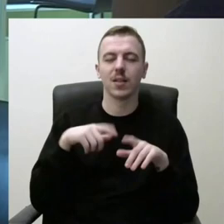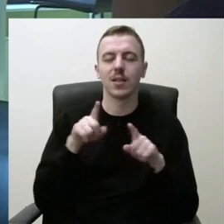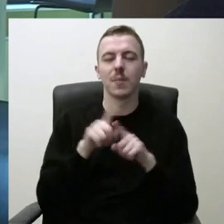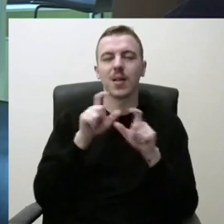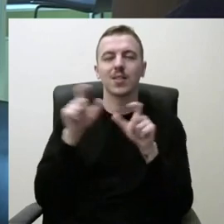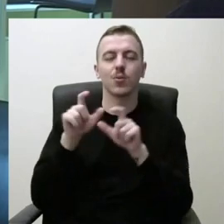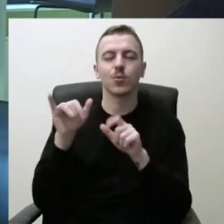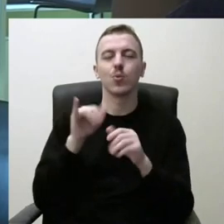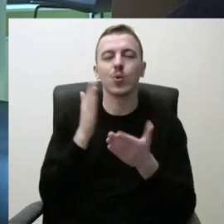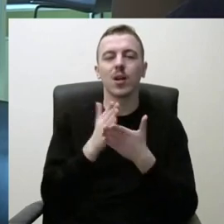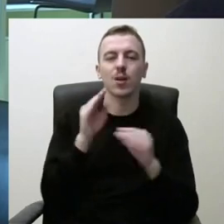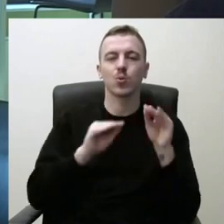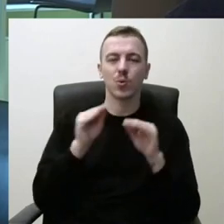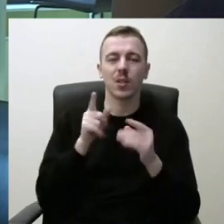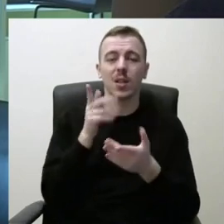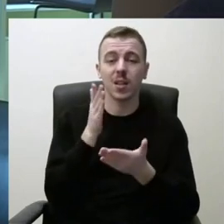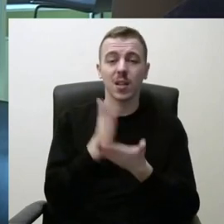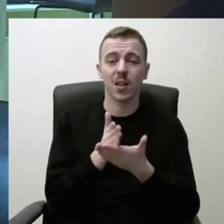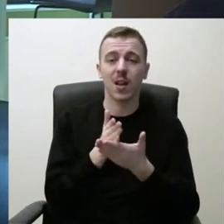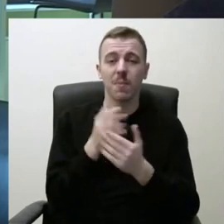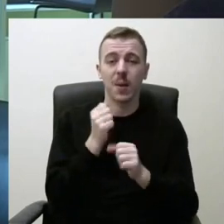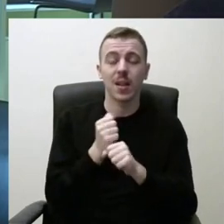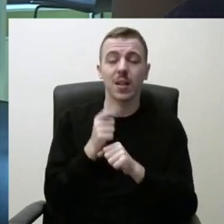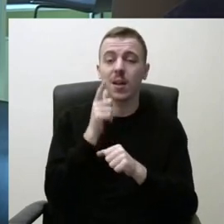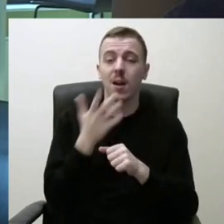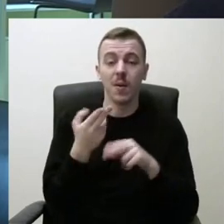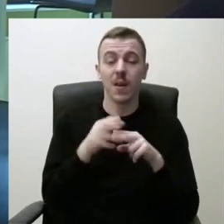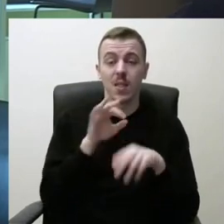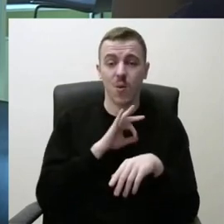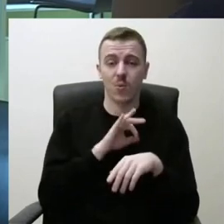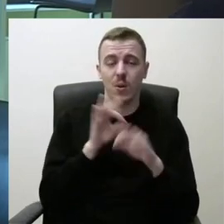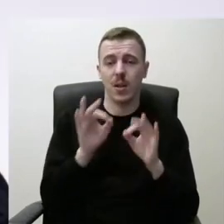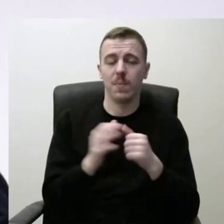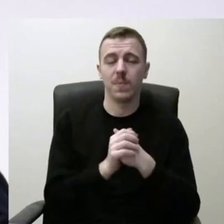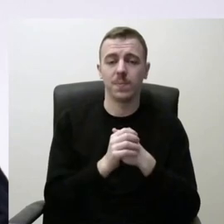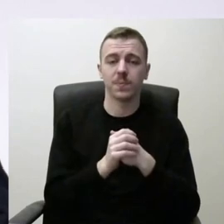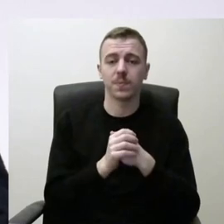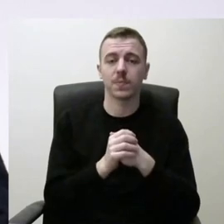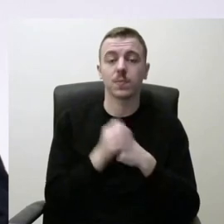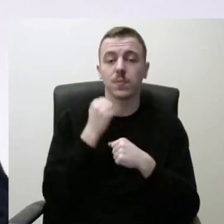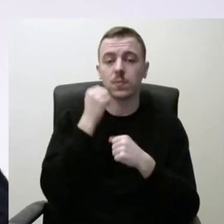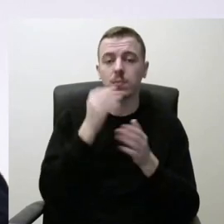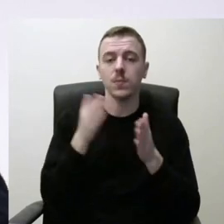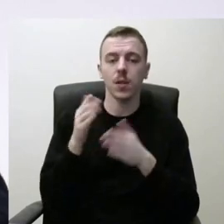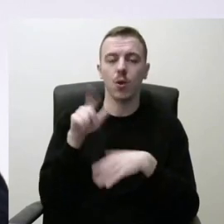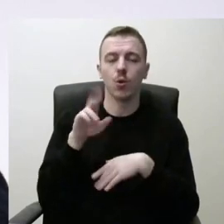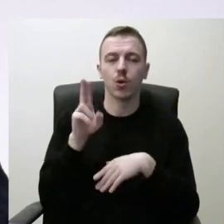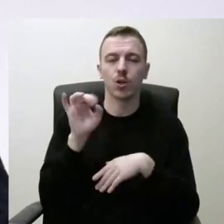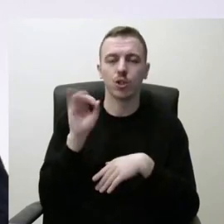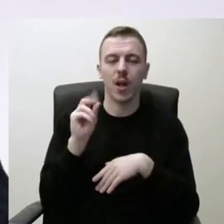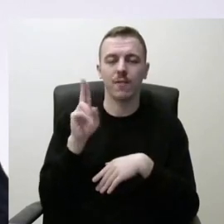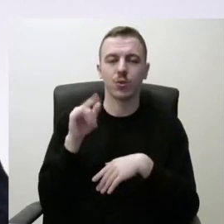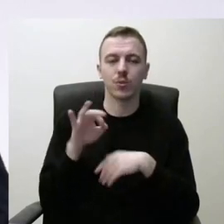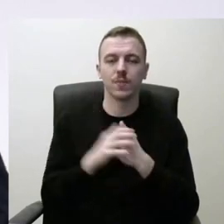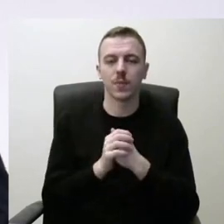kurie yra sukurti ir tam ir padaryti, kad jie būtų naudojami. Dėkuoju. Ponas Lukševičius, prašau. Na, kaip